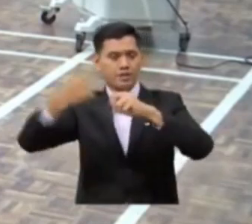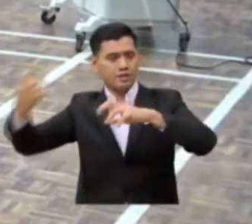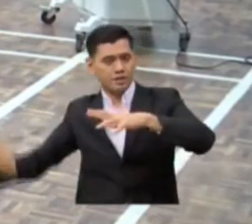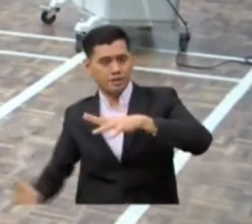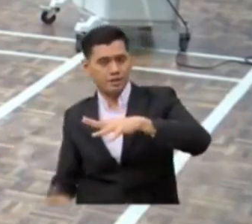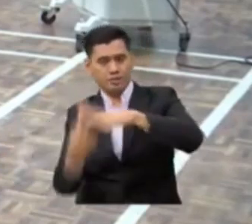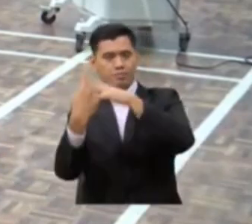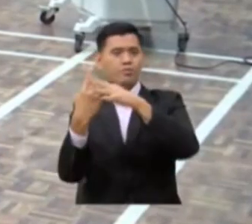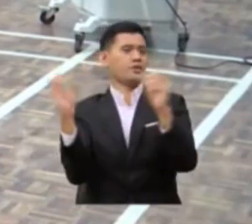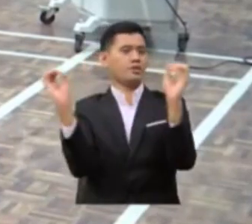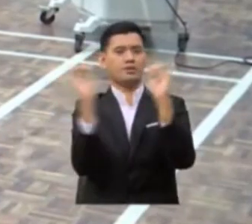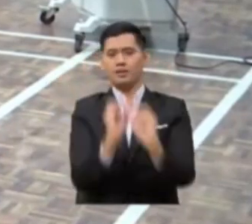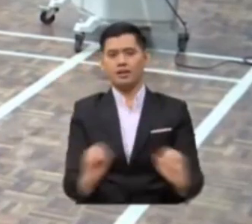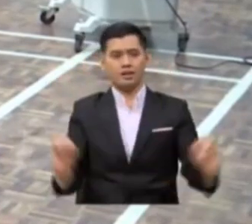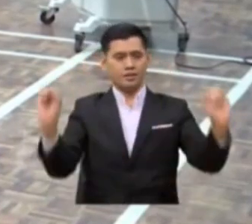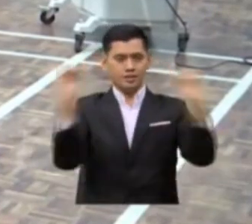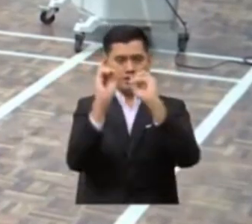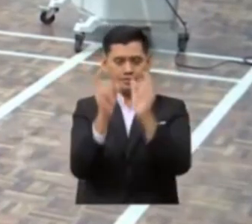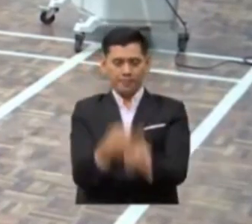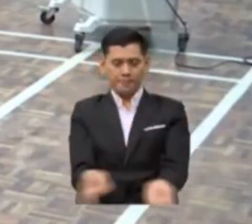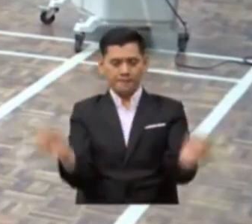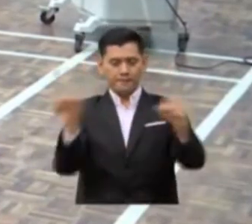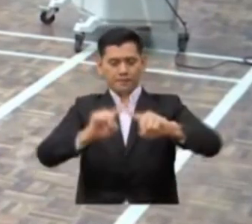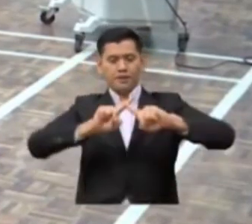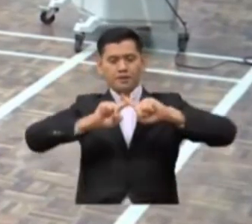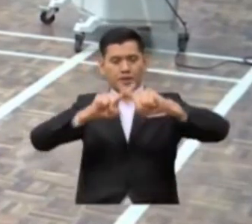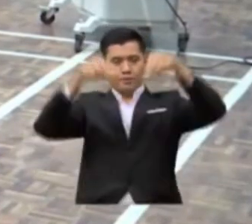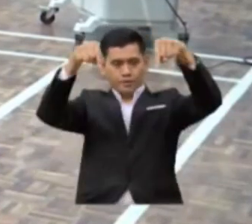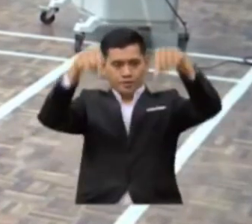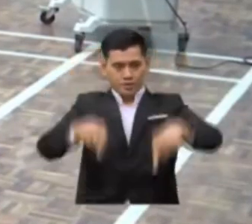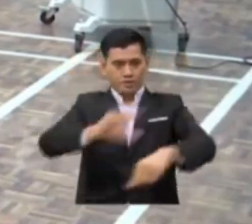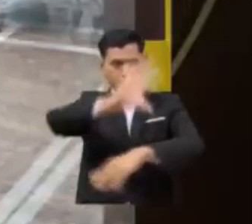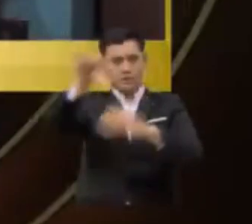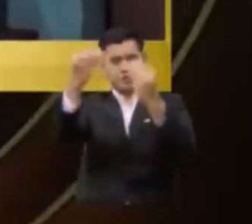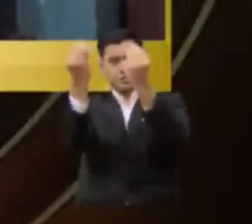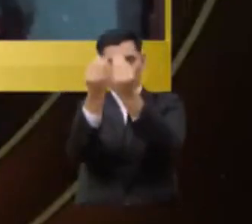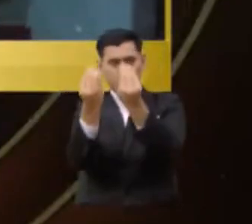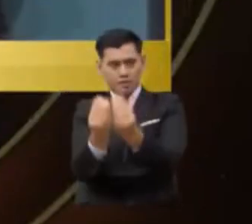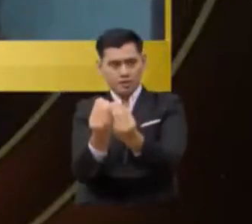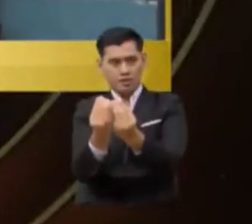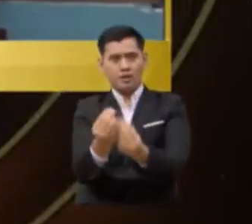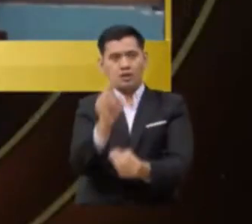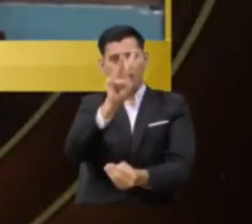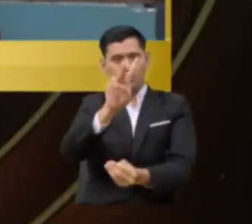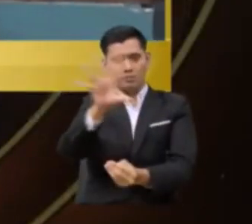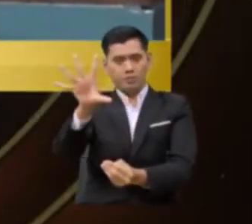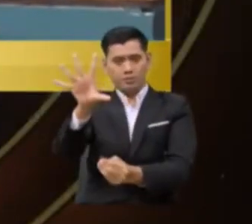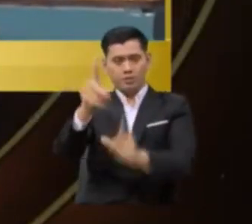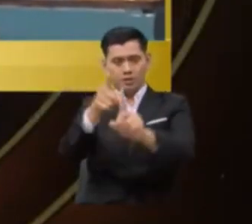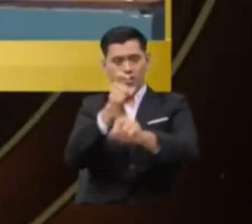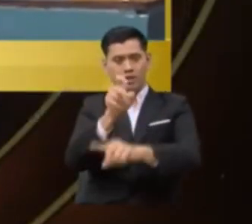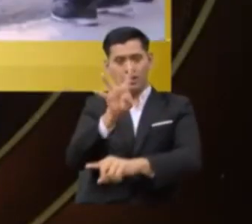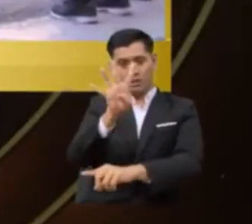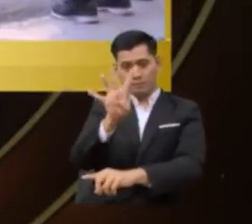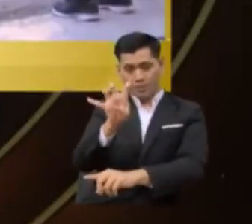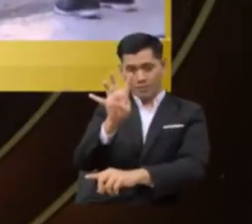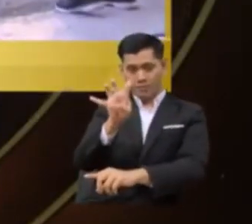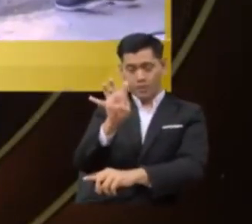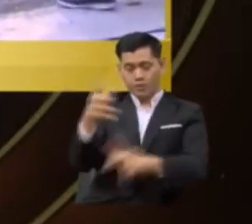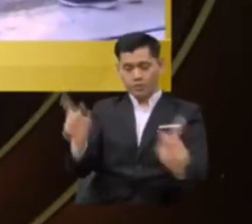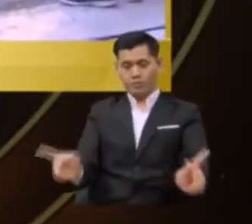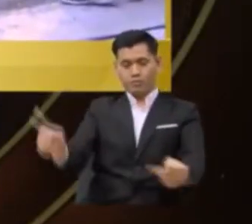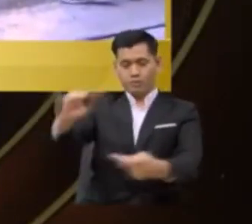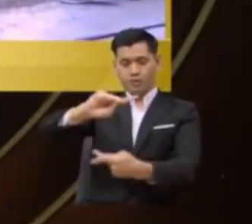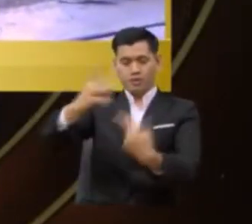tidak diingini atau tidak memuaskan berlaku di Dewan Penjumlahan Undi ini. Kira-kira 25 daripada 40 peti undi